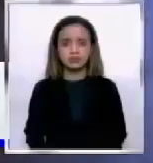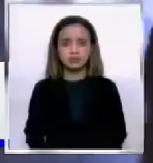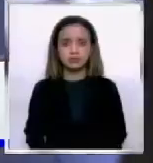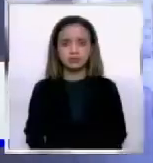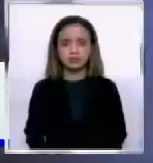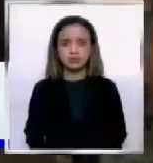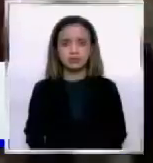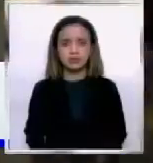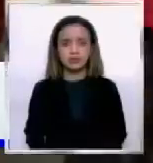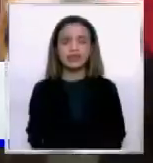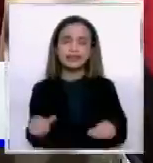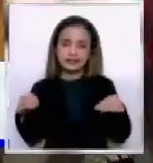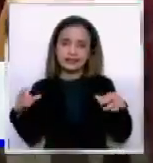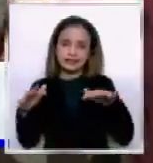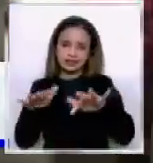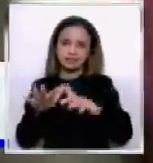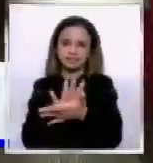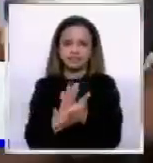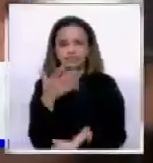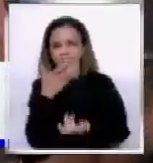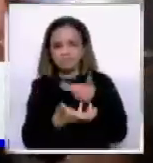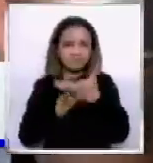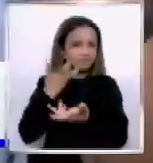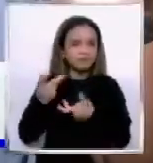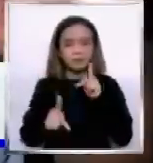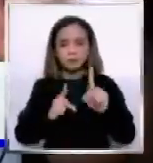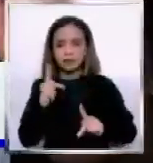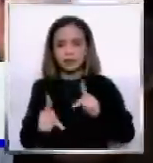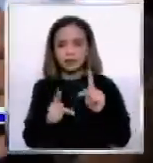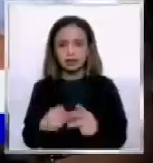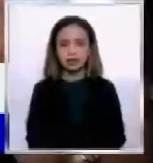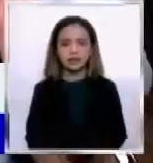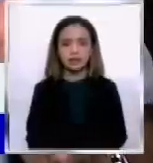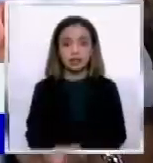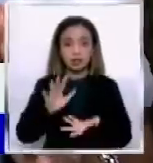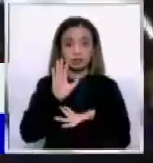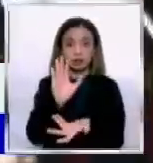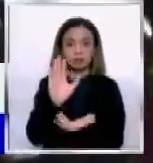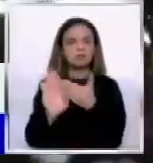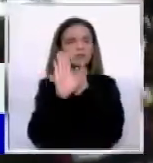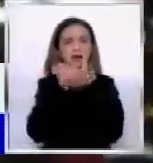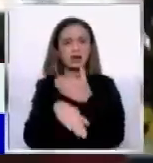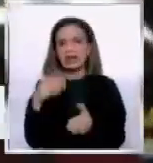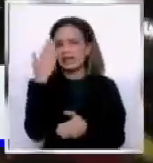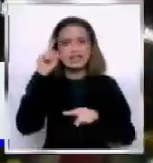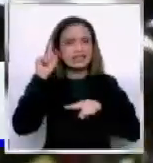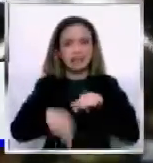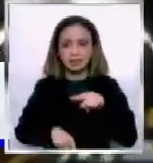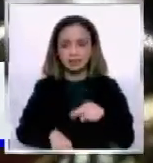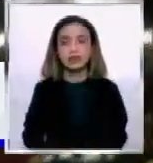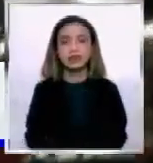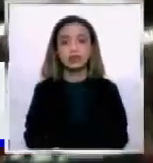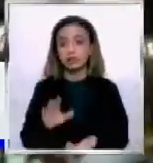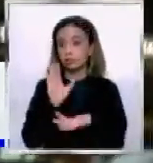Tila nagkagulo, naghiyawan ang mga tao. Ibabalik yung imahe sa simbahan, hindi kasi kaya. Kinansela ang